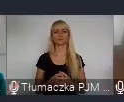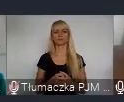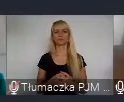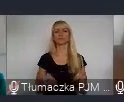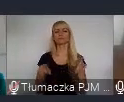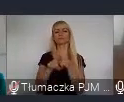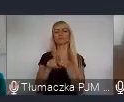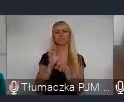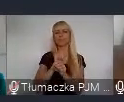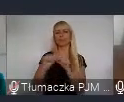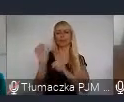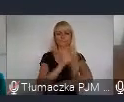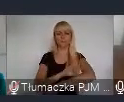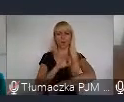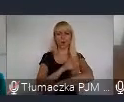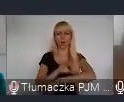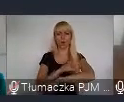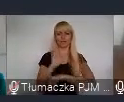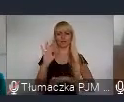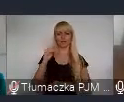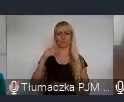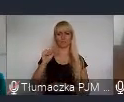miast o liczbie ludności nie większej niż